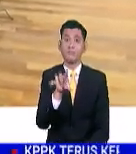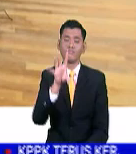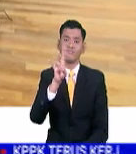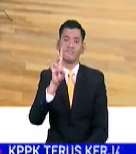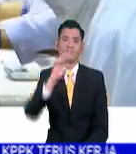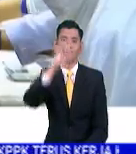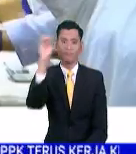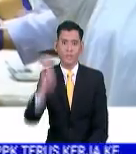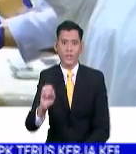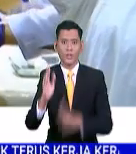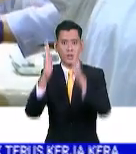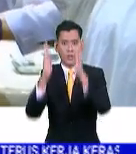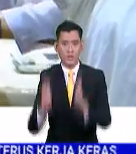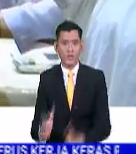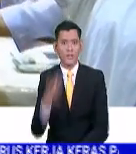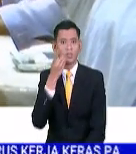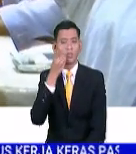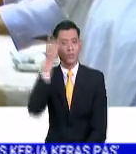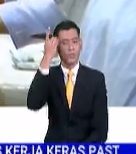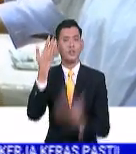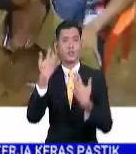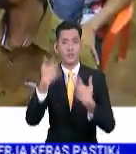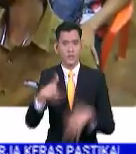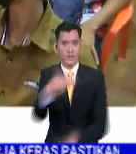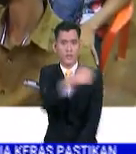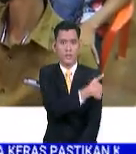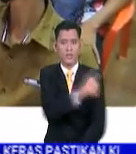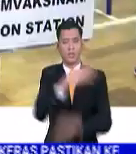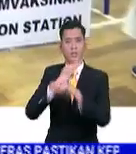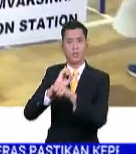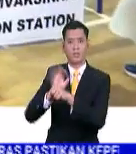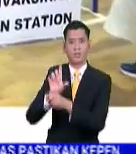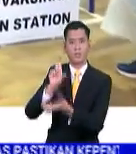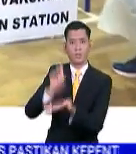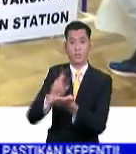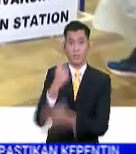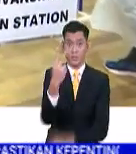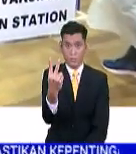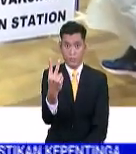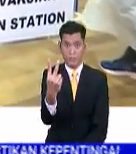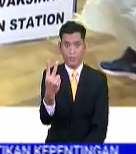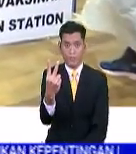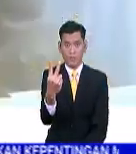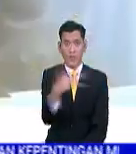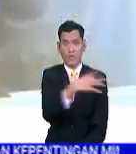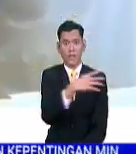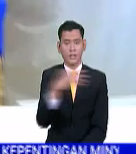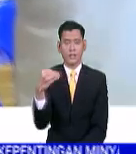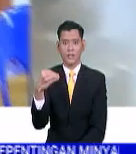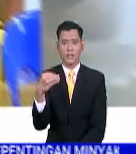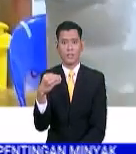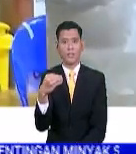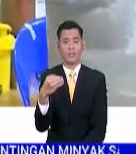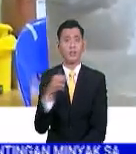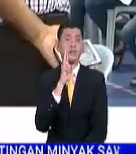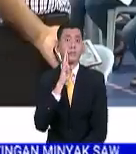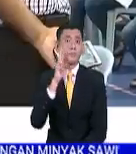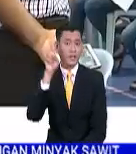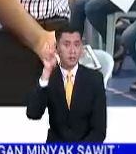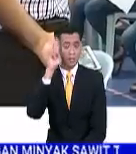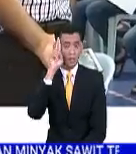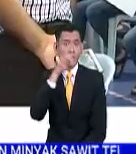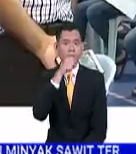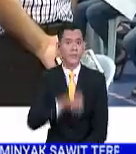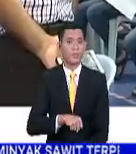97.9% populasi dewasa telah lengkap dua dos vaksin COVID-19. Manakala bagi populasi remaja